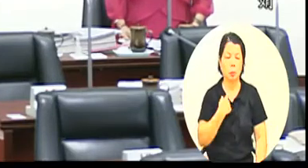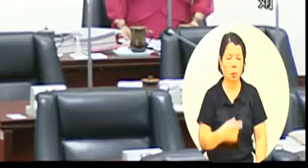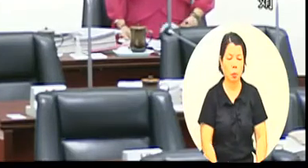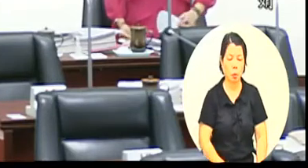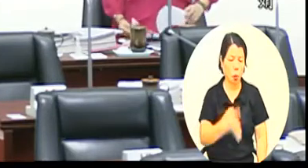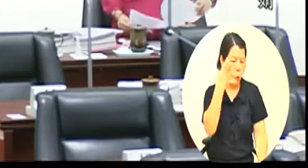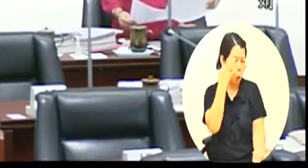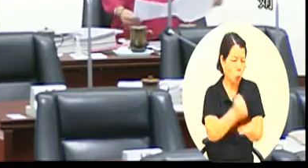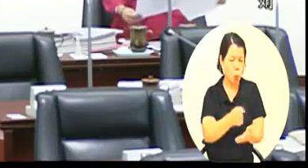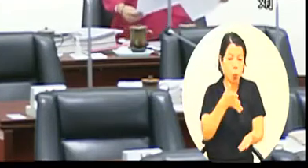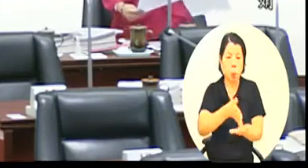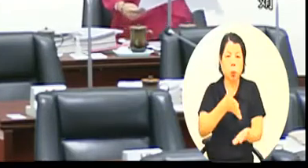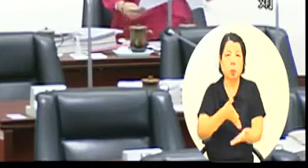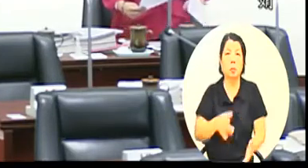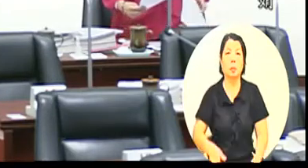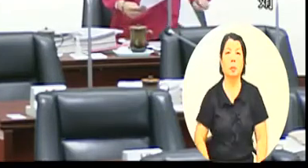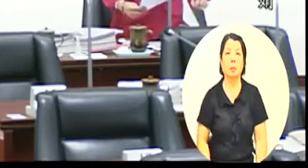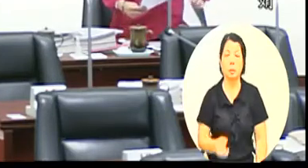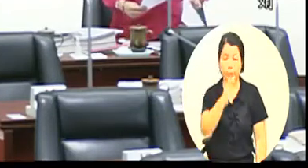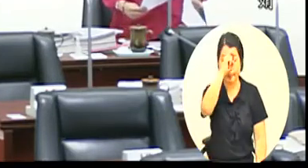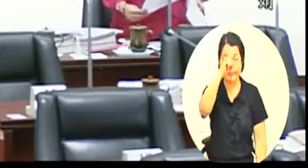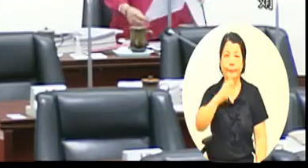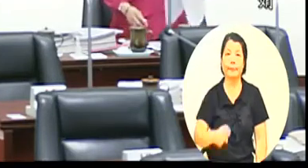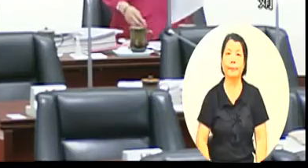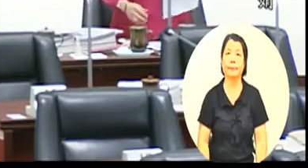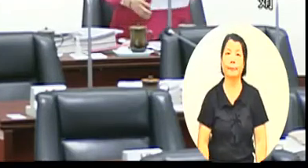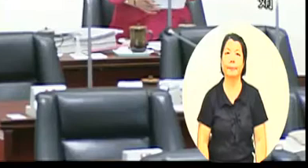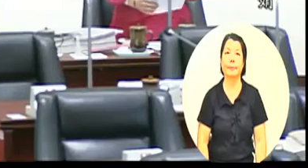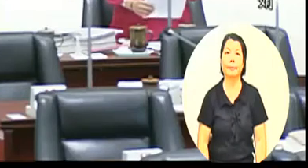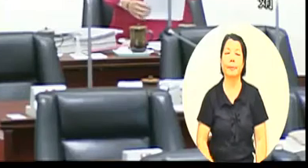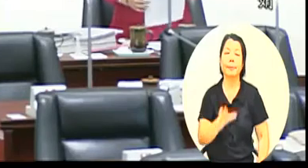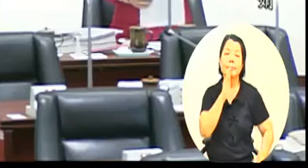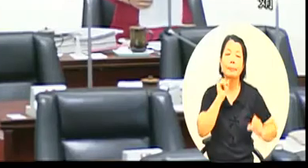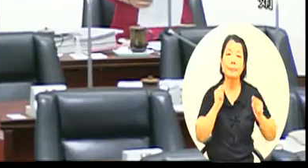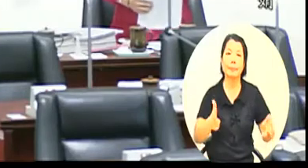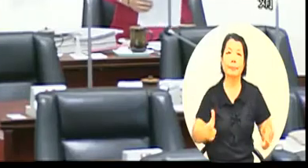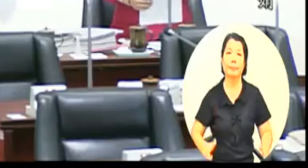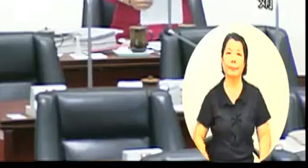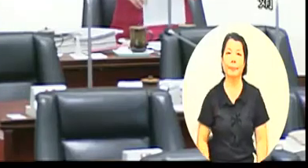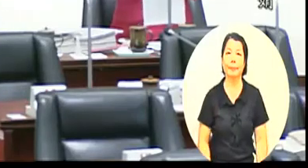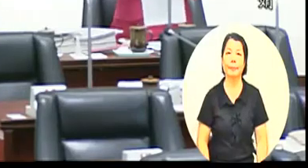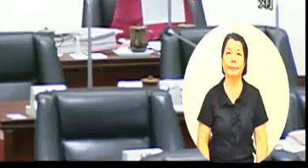一直在讨论这个问题，我希望说是不是我们能够